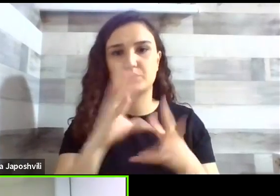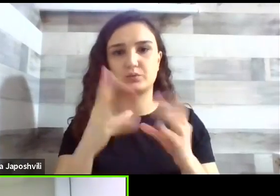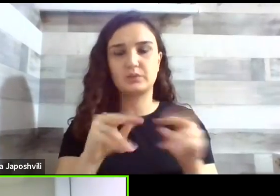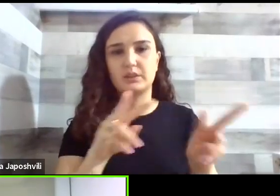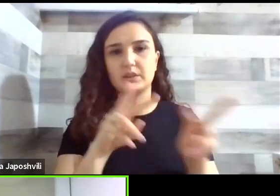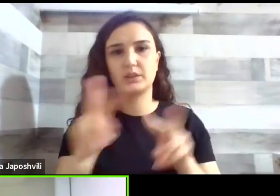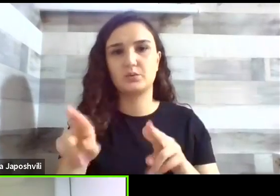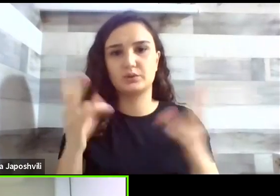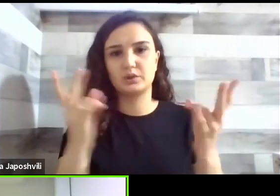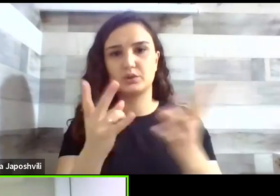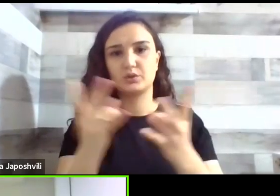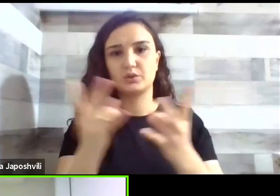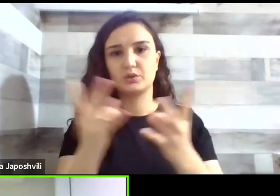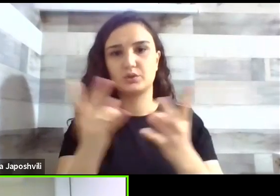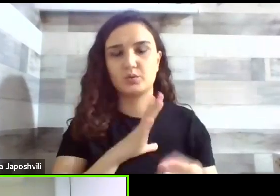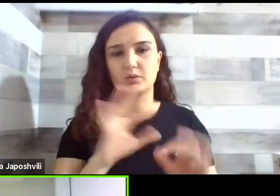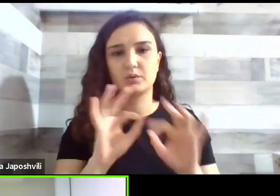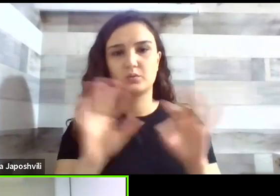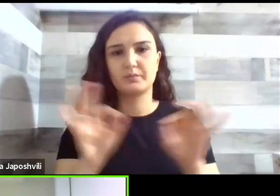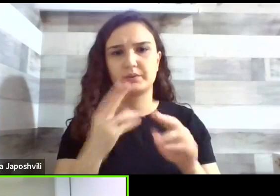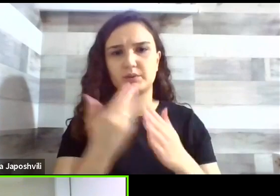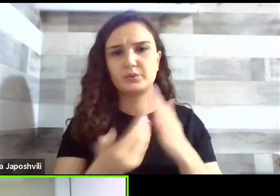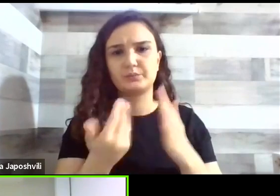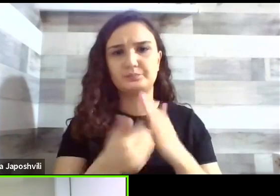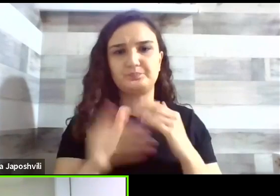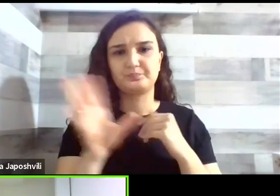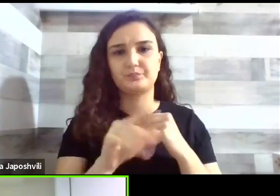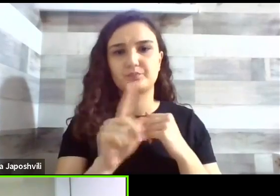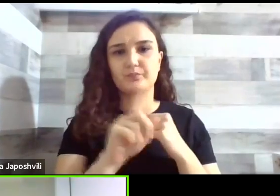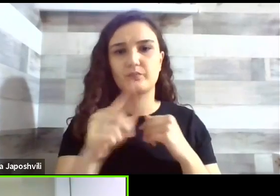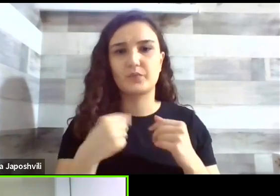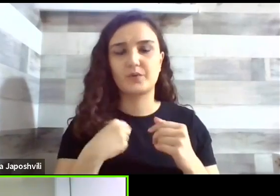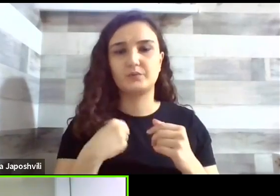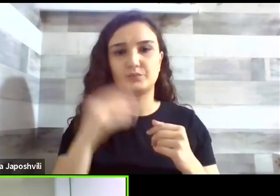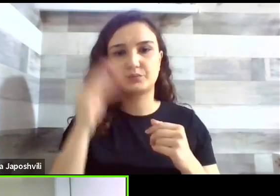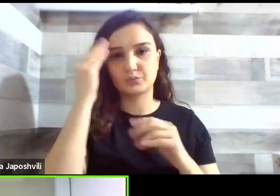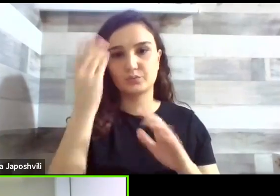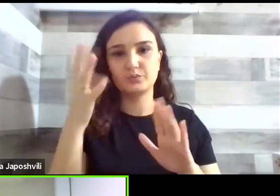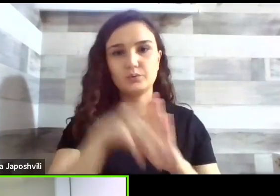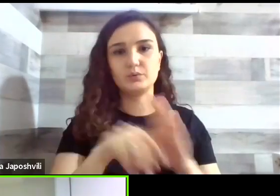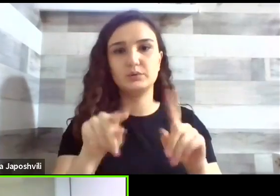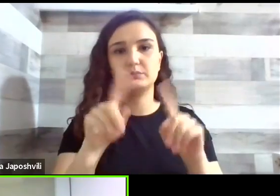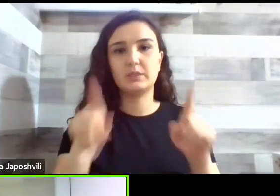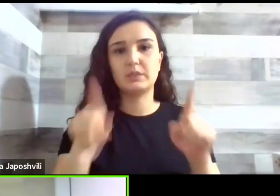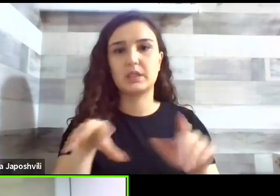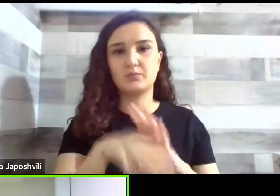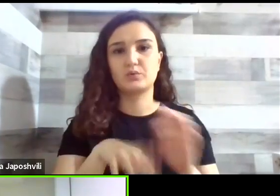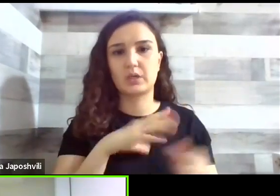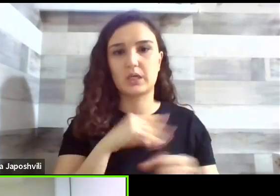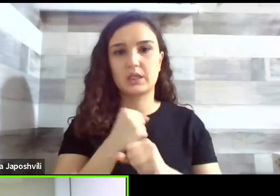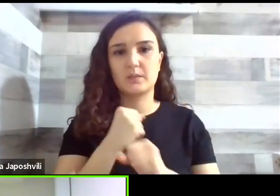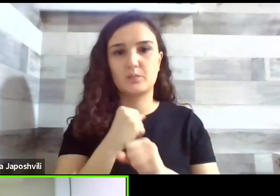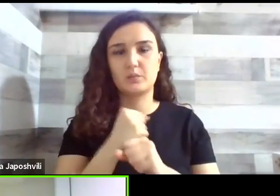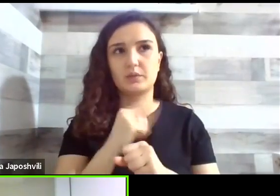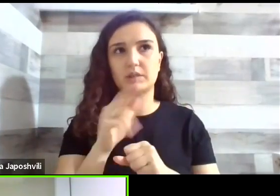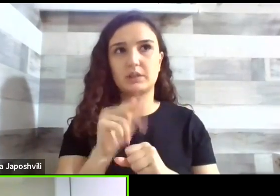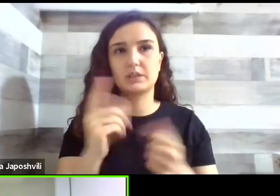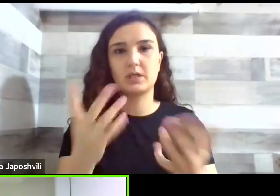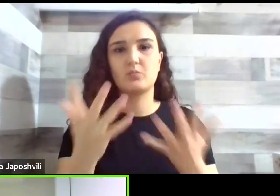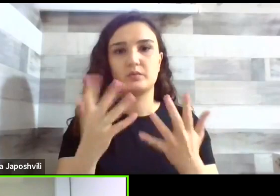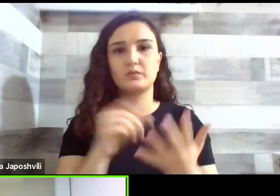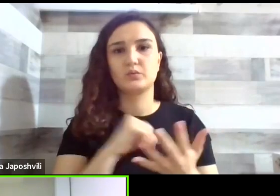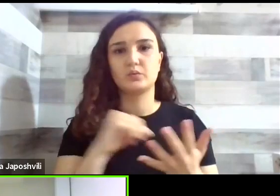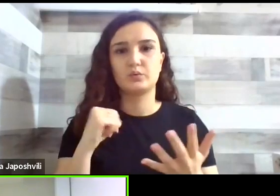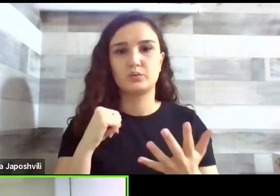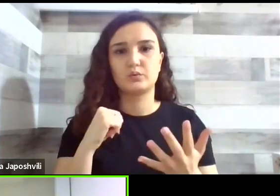ო საჭიროებებზე იყო საუბარი და ეს რეკომენდაციები, რაც ჩვენი კონტექსტის ფარგლებში მქონდა შემუშავებული და რაც გამოიკვეთა ხო თვითონ